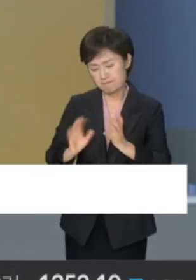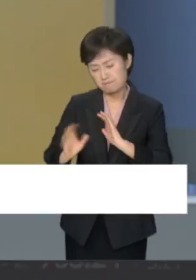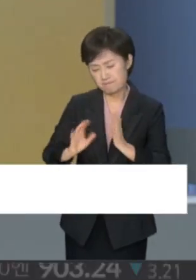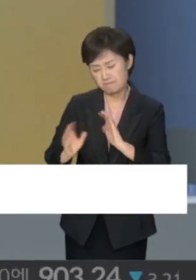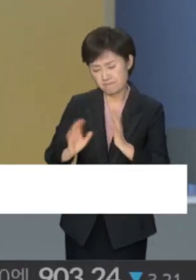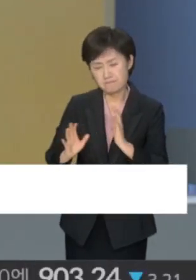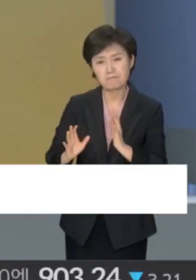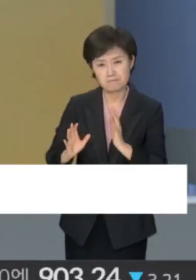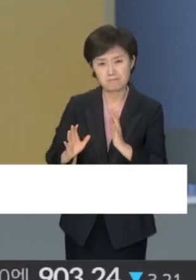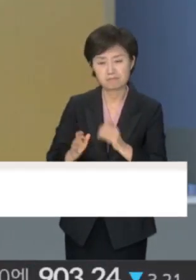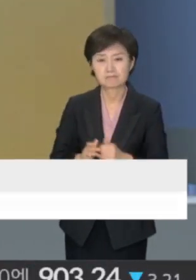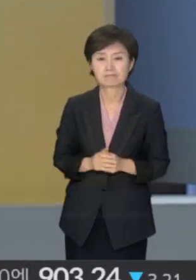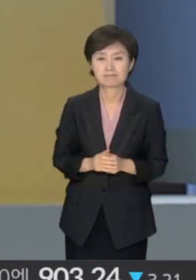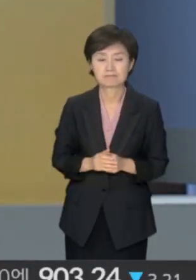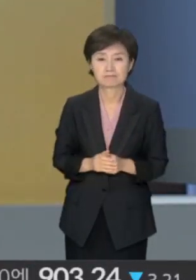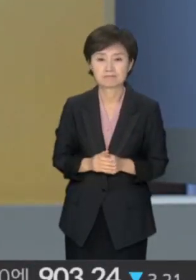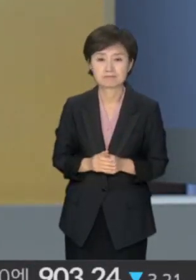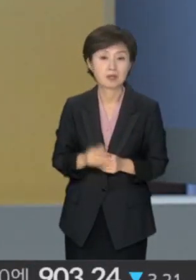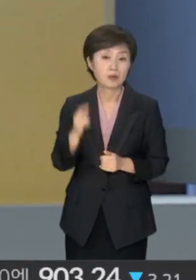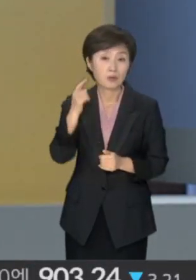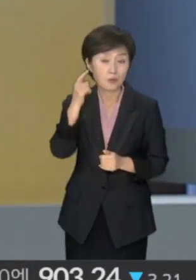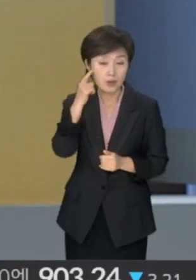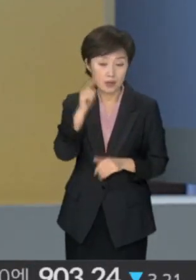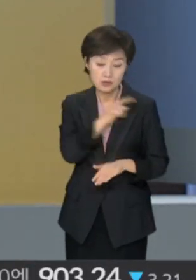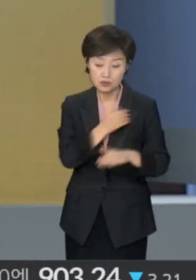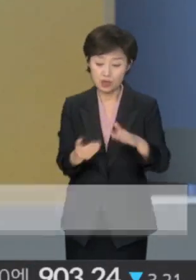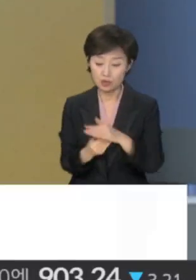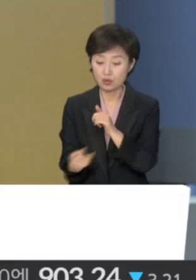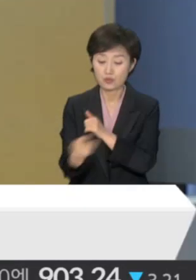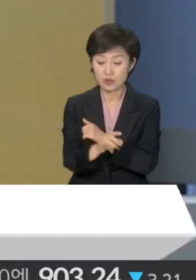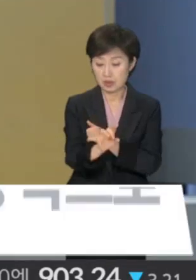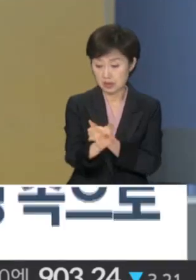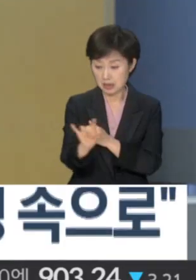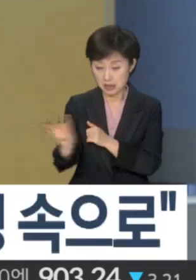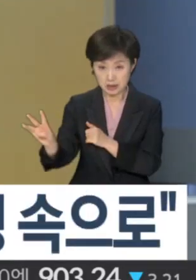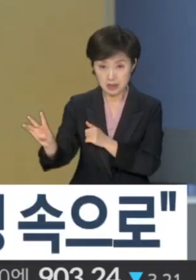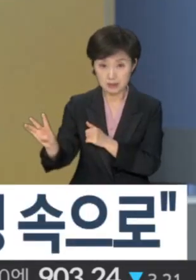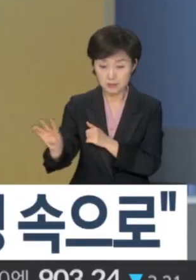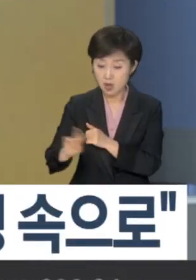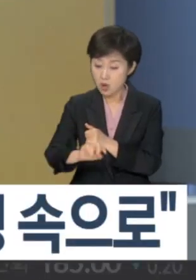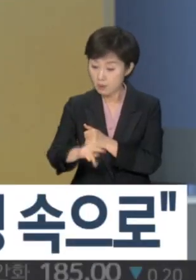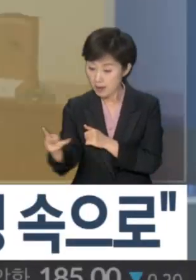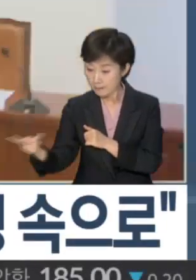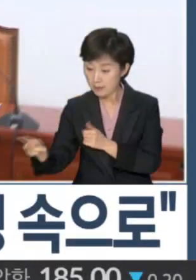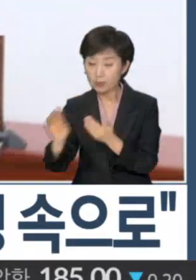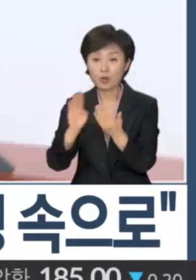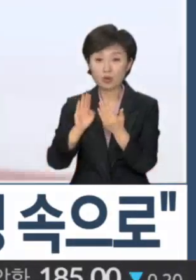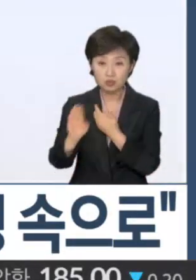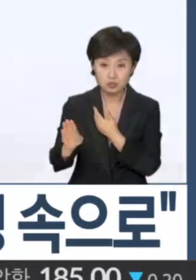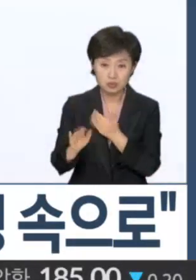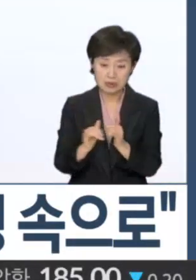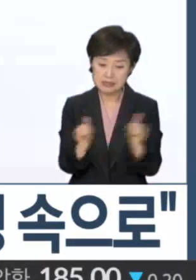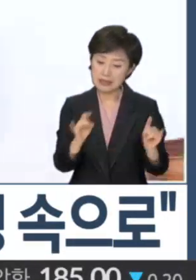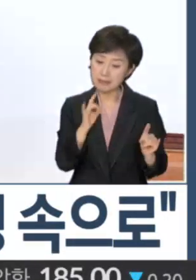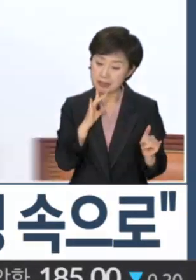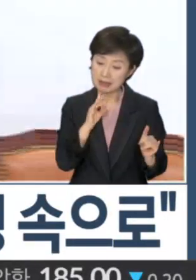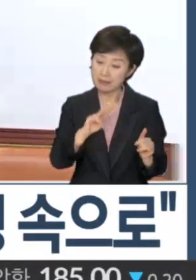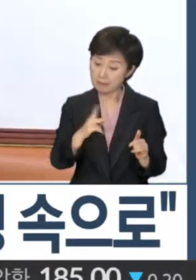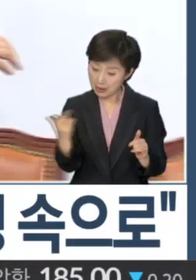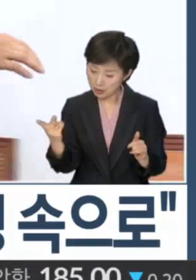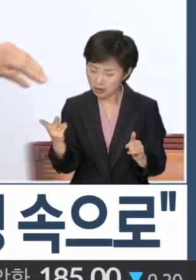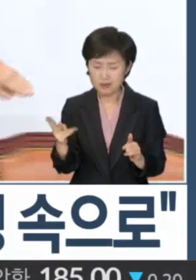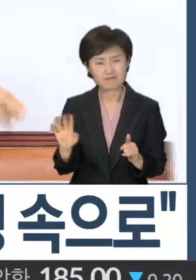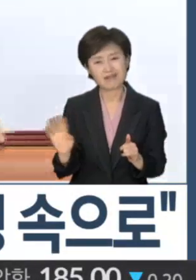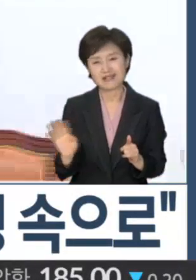논의들을 했습니다. 우리가 지명직 당직자에 대한 전체 교체를 이루고 난 다음 사람만 바뀐 게 아니라 당의